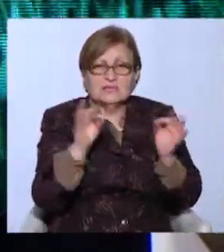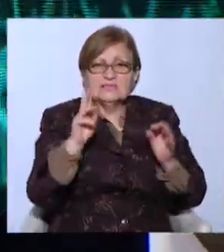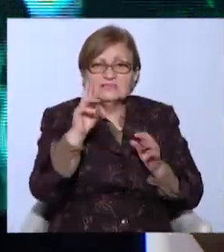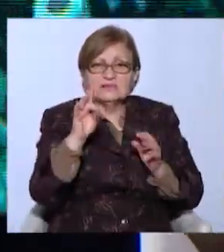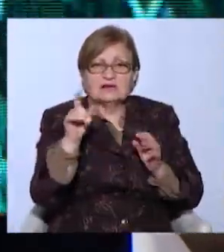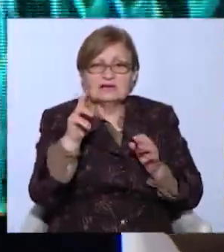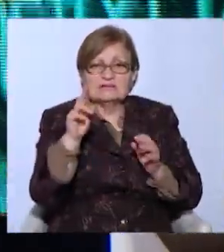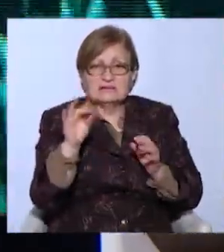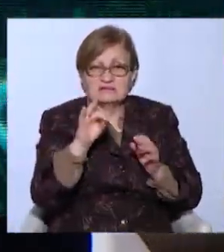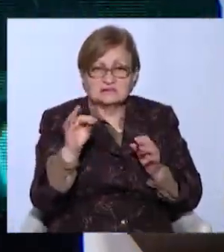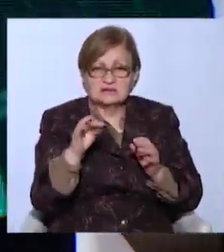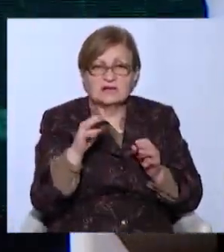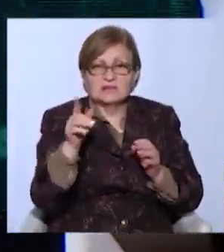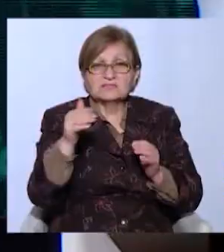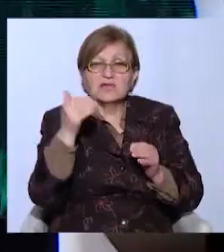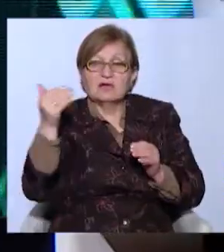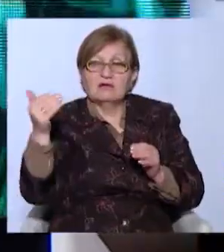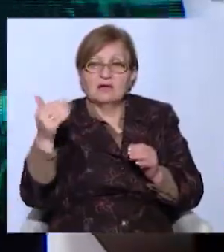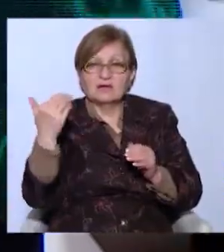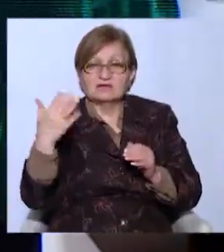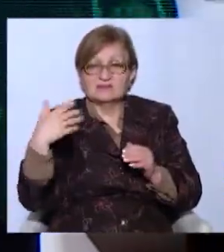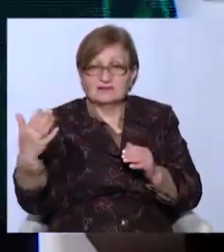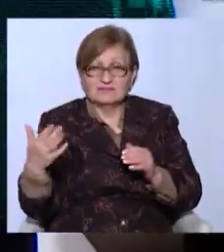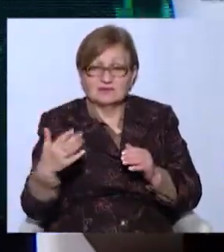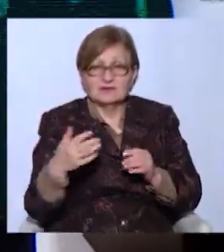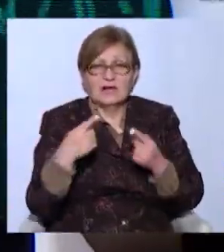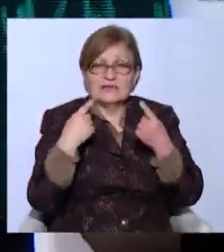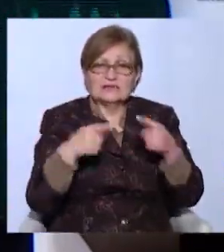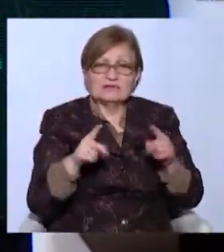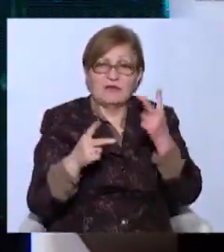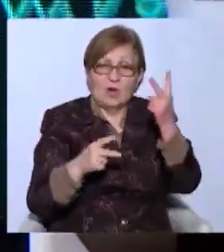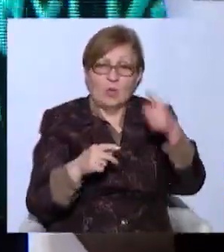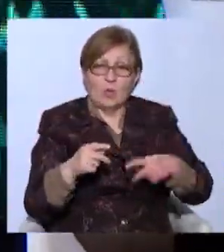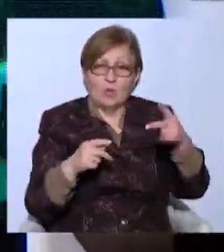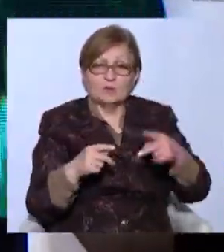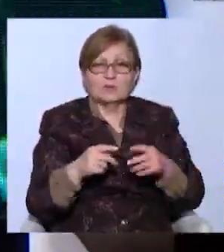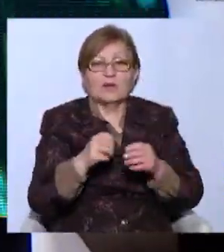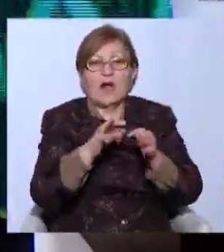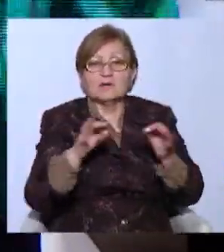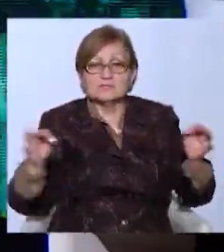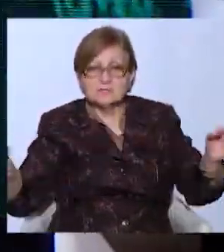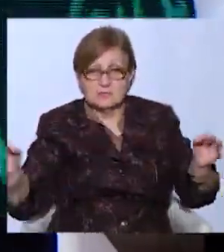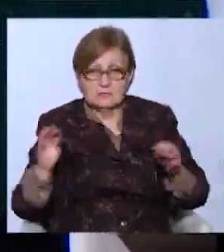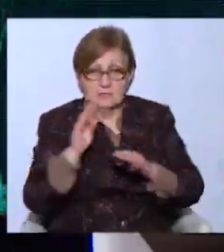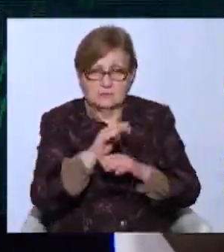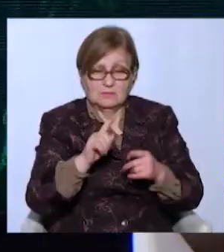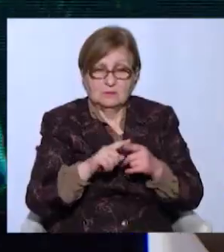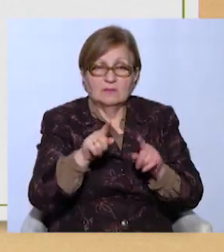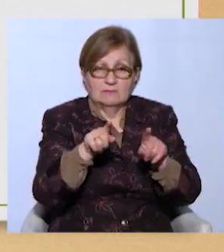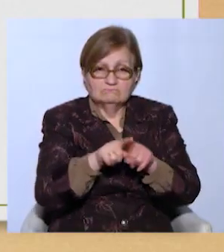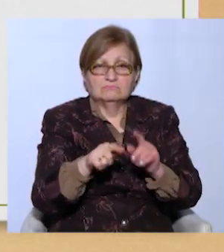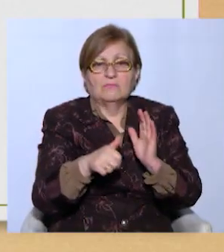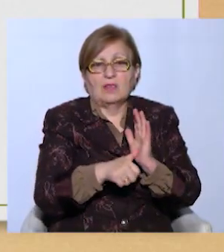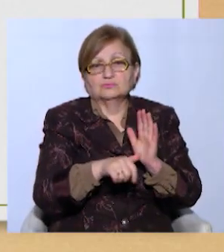ეხება სამკუთხედის ერთ-ერთ გვერდს, სამკუთხედის გარედან, ხოლო დანარჩენი ორი გვერდის გაგრძელებას ეხება აგრეთვე, და 6 სტოლი